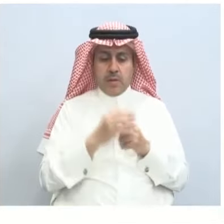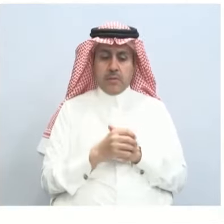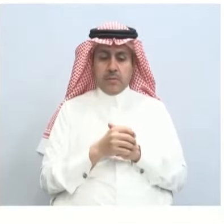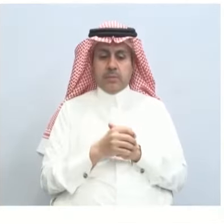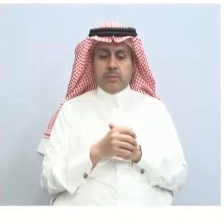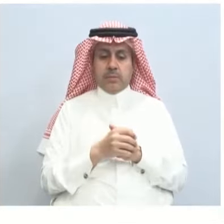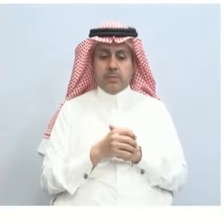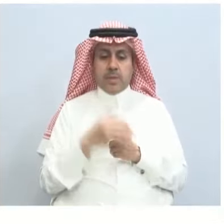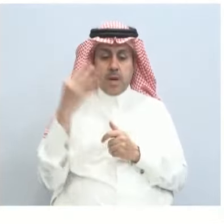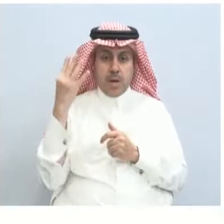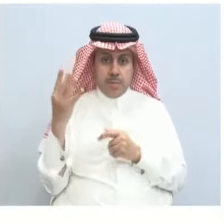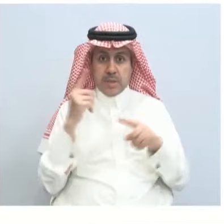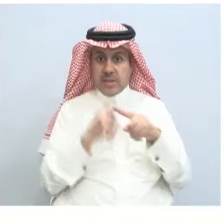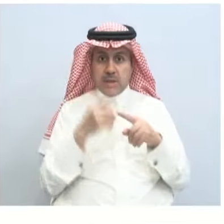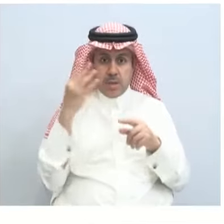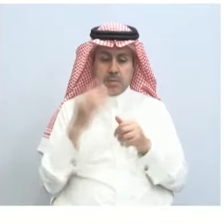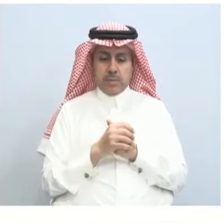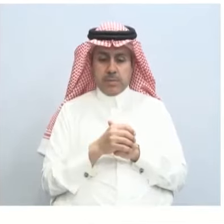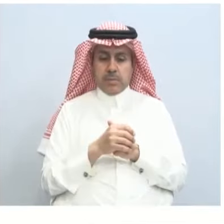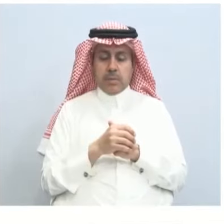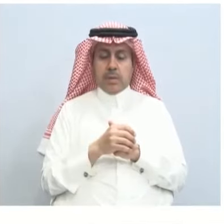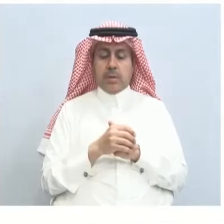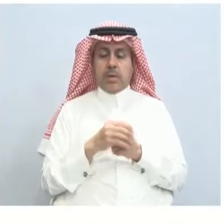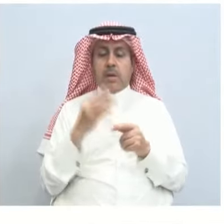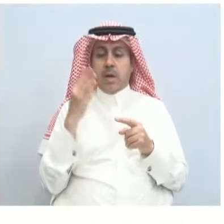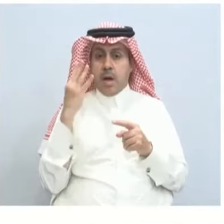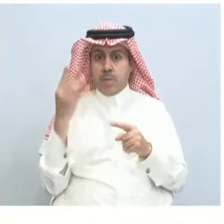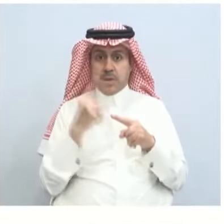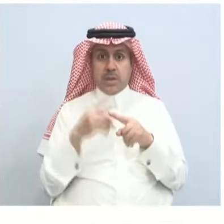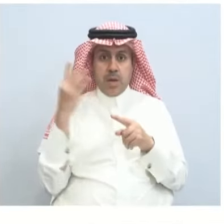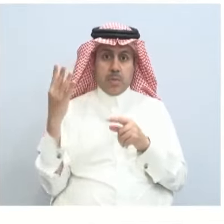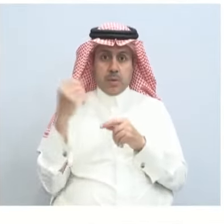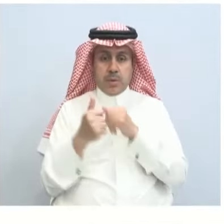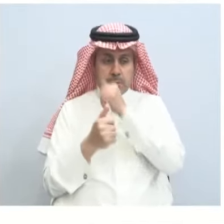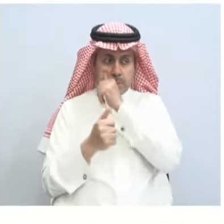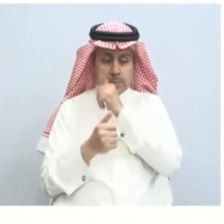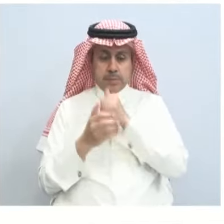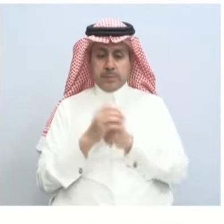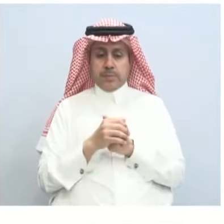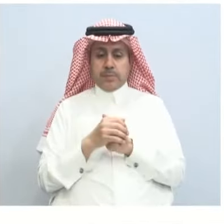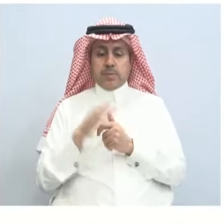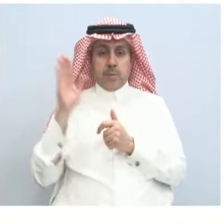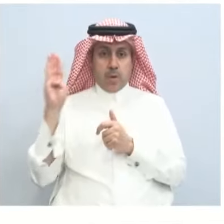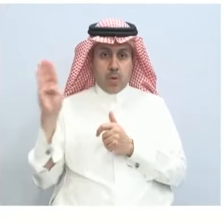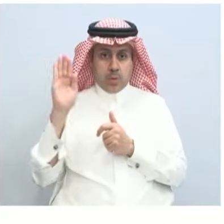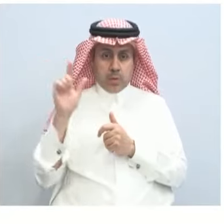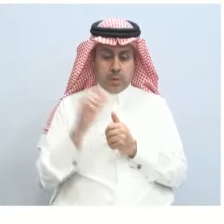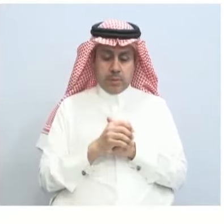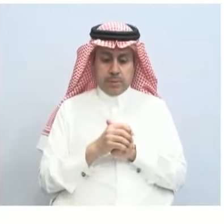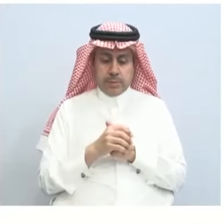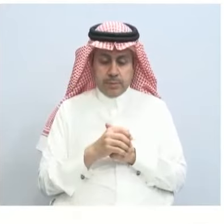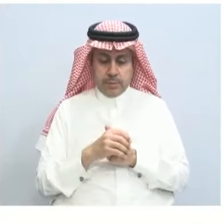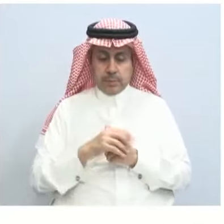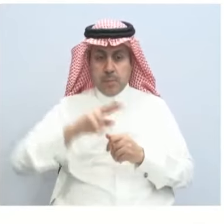الثاني 4 ئ 64 بهذا الشكل طبعا هنحصل على كوساين او معكوس الكوساين